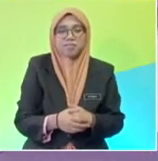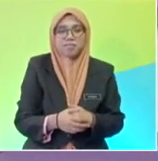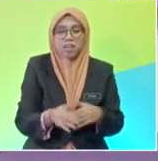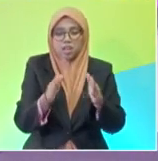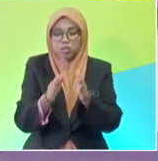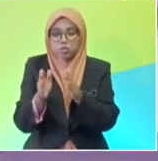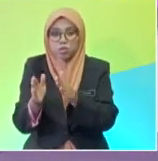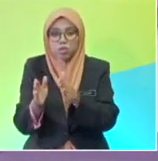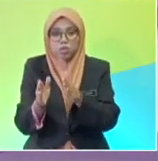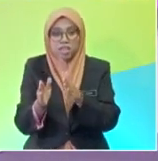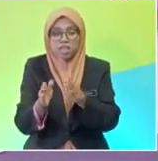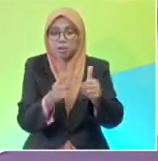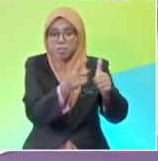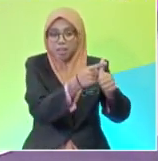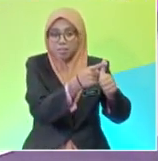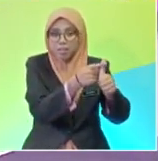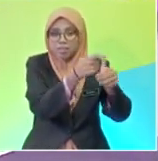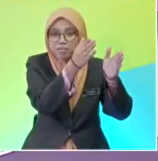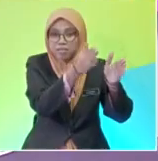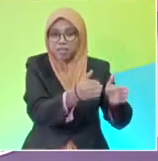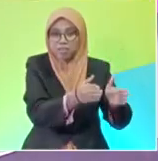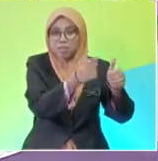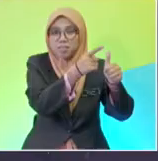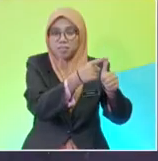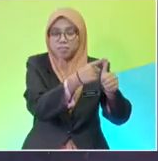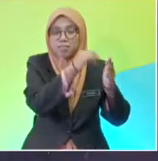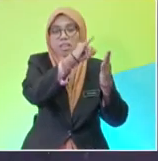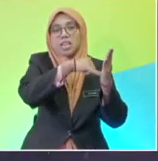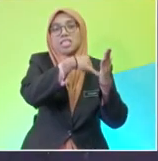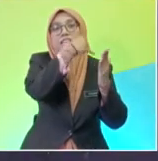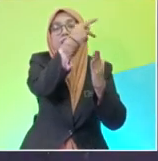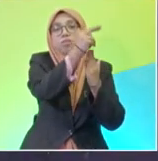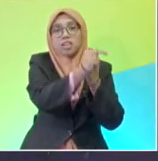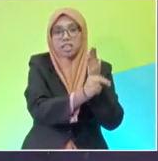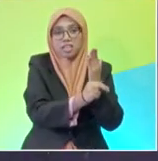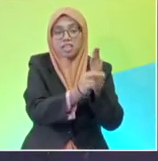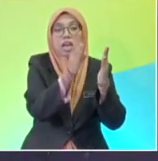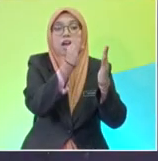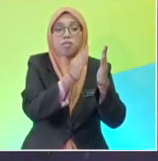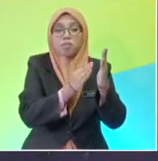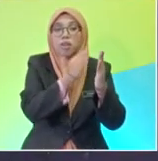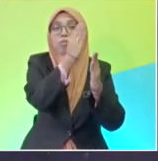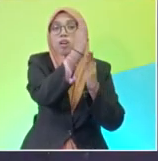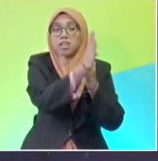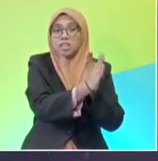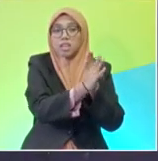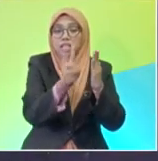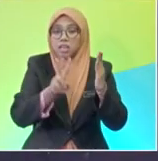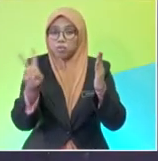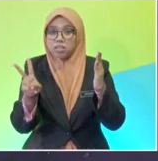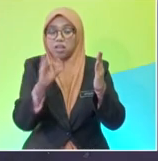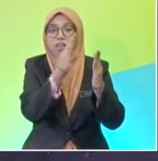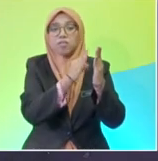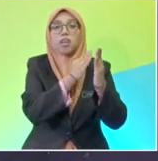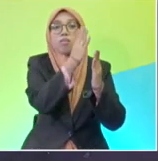sana. Dapatlah Januari. Januari, Februari. Sekarang yang kedua, Februari